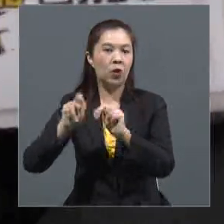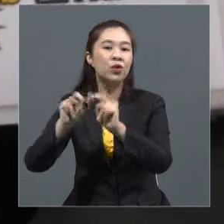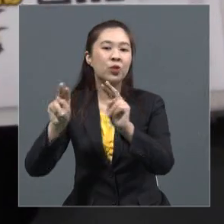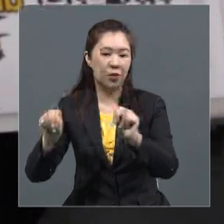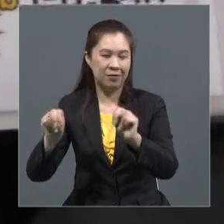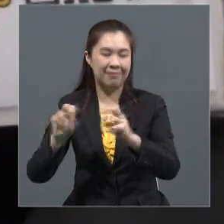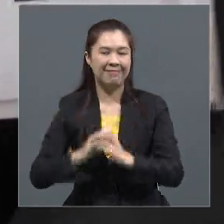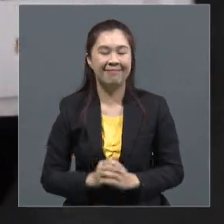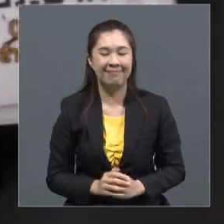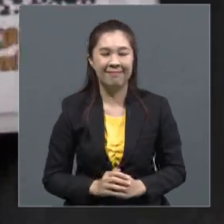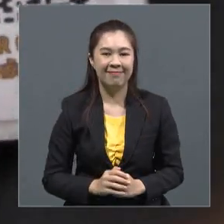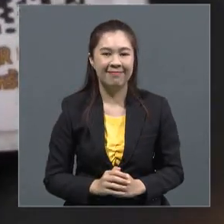ครับ